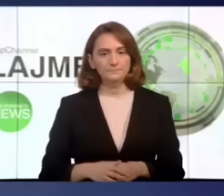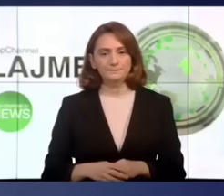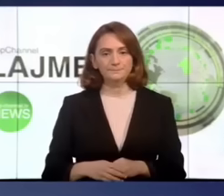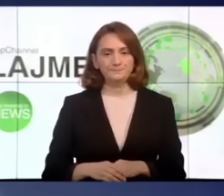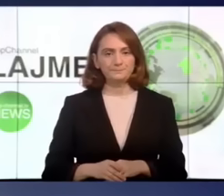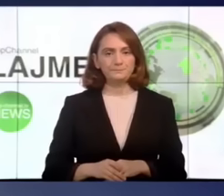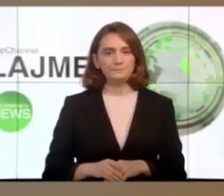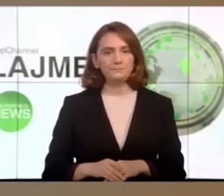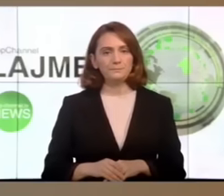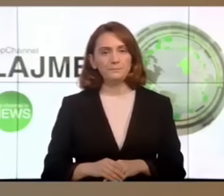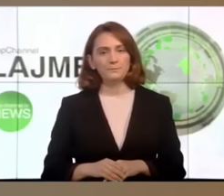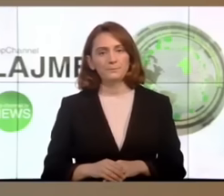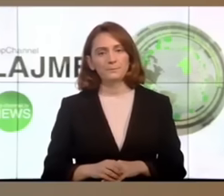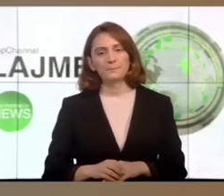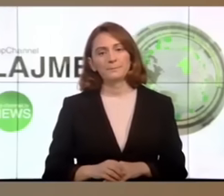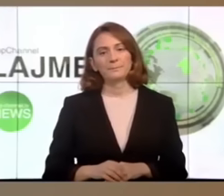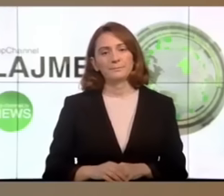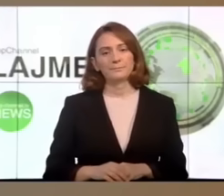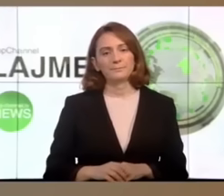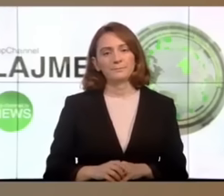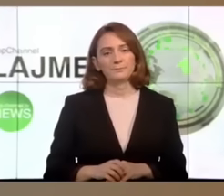veprimtarie të paligjshme.